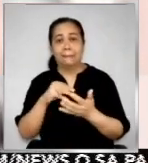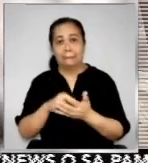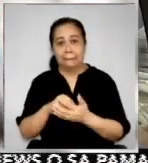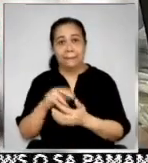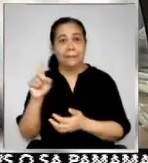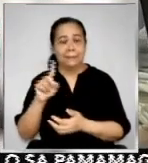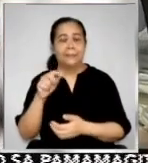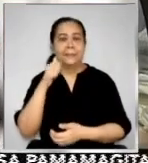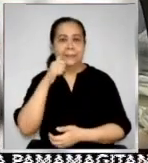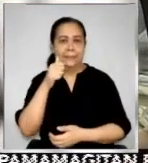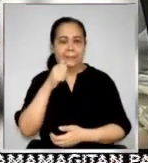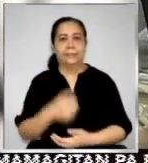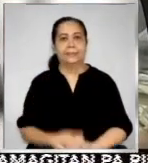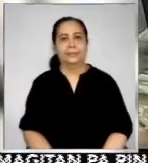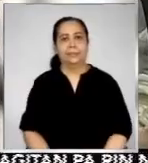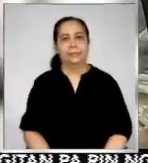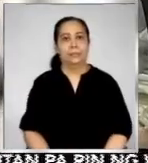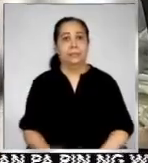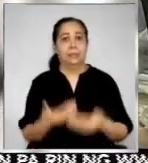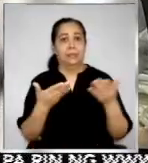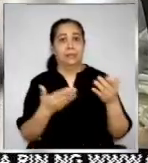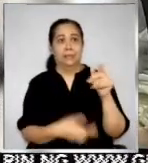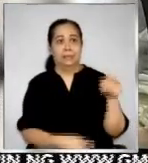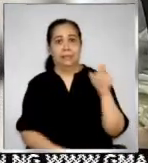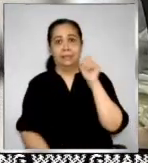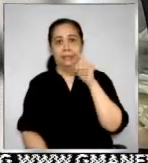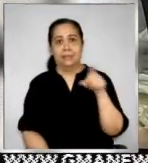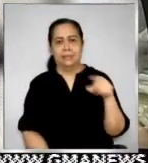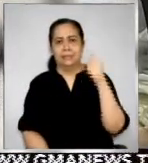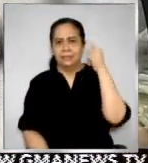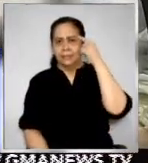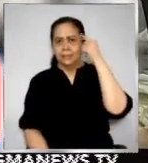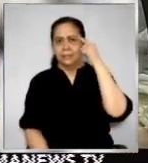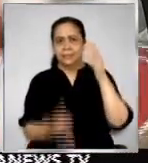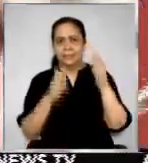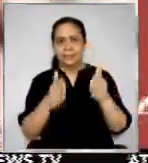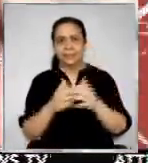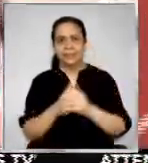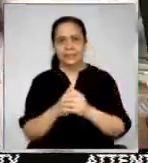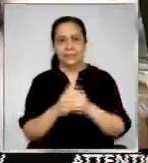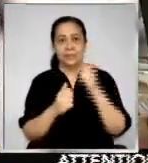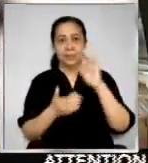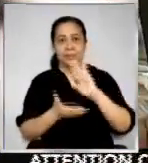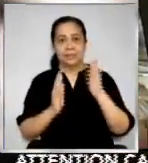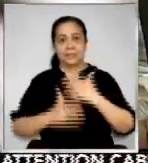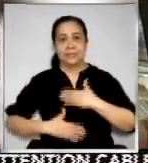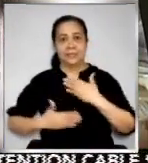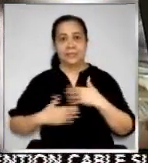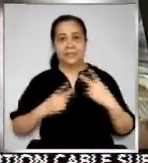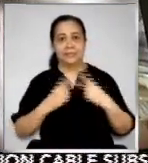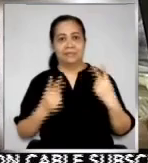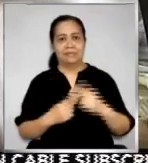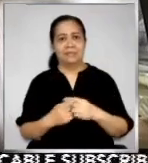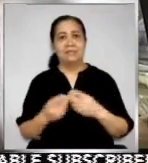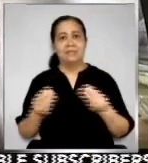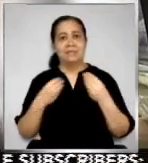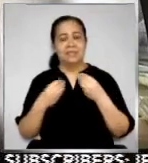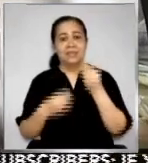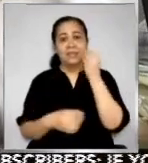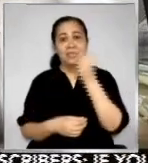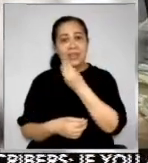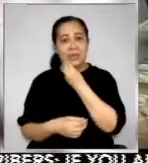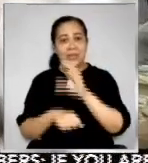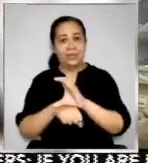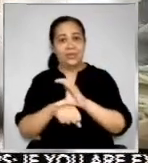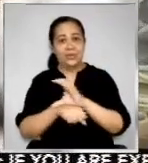babae. Eh itong si ate, may naisip na paraan para sumaya sa Valentine's. O bigyan niyo na lang ng flowers and chocolates yung mga